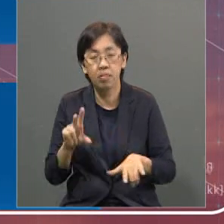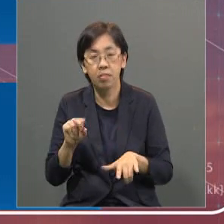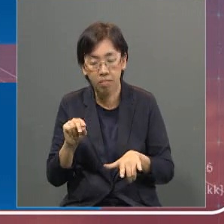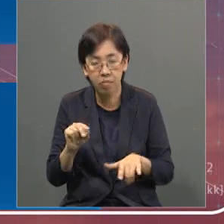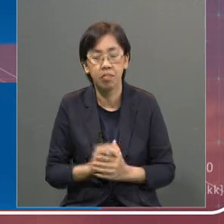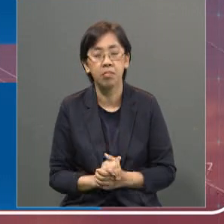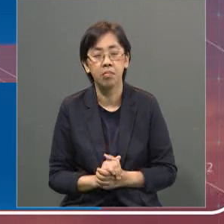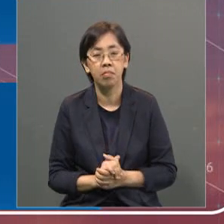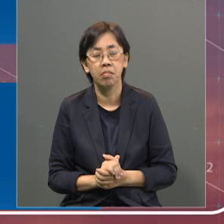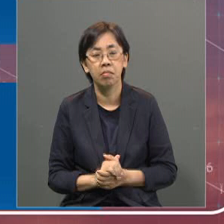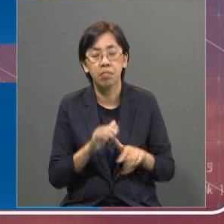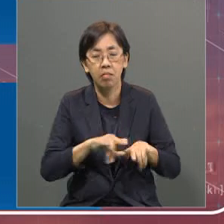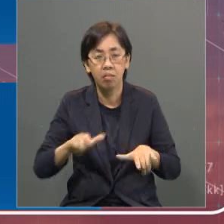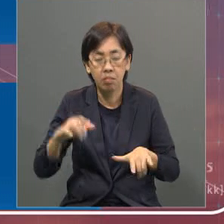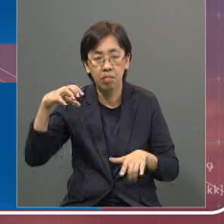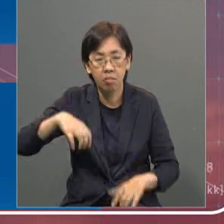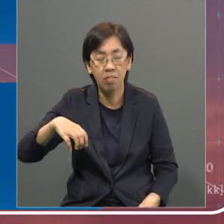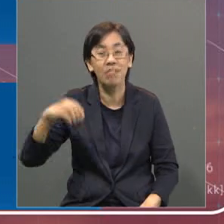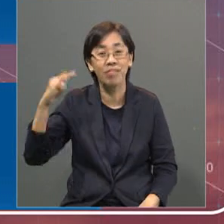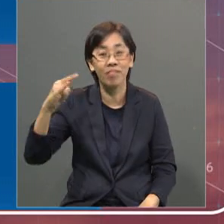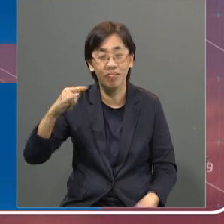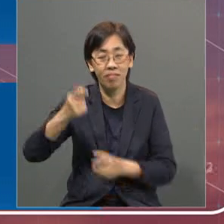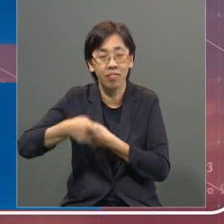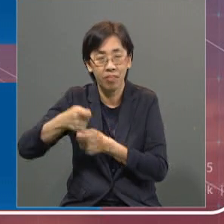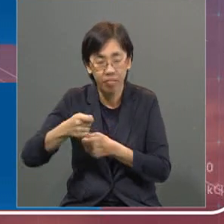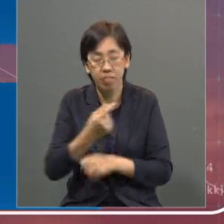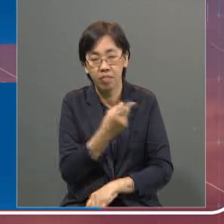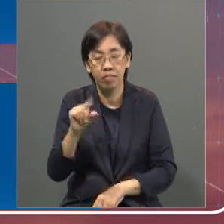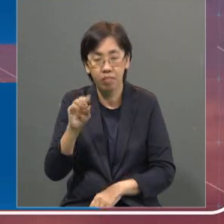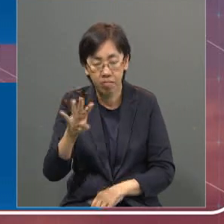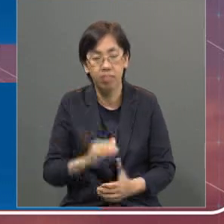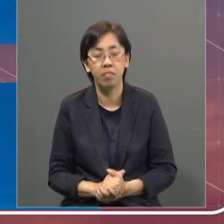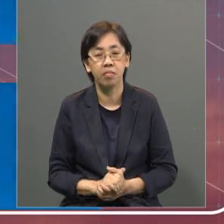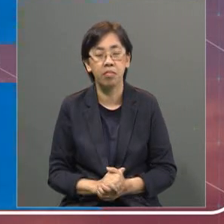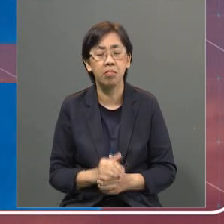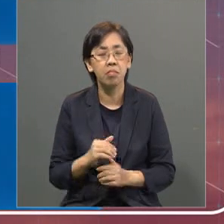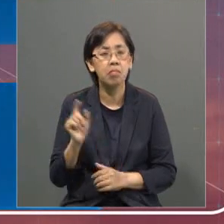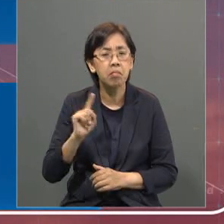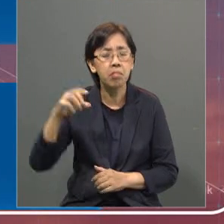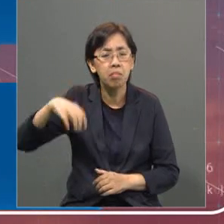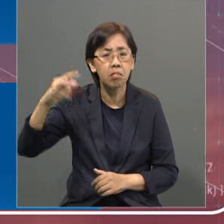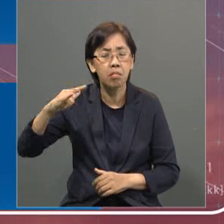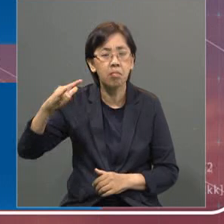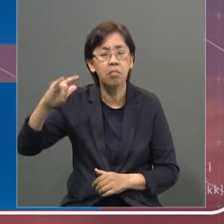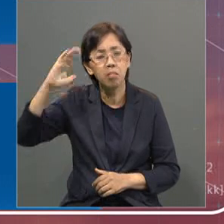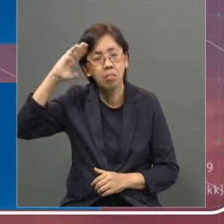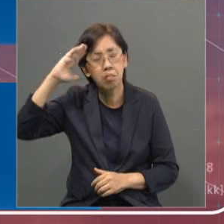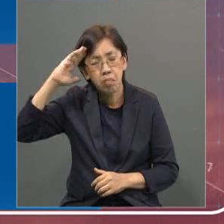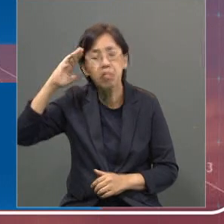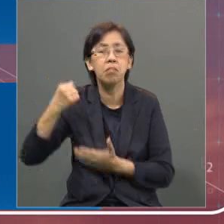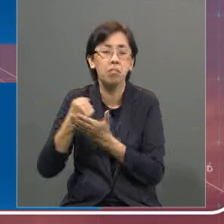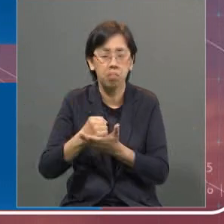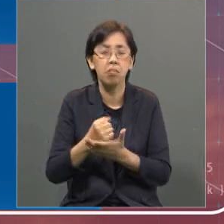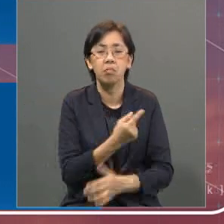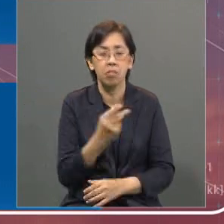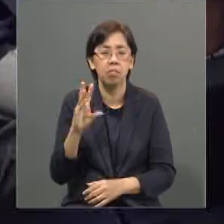คะมีทั้งอากาศยานของกรมฝนหลวงและการบินเกษตร24ลำและยังได้รับสนับสนุนมาจากกองทัพอากาศอีก6ลำค่ะนอกจ